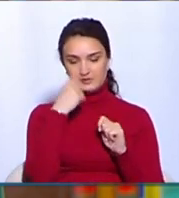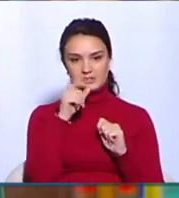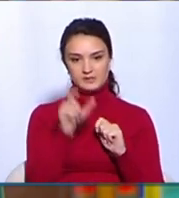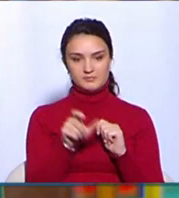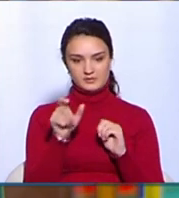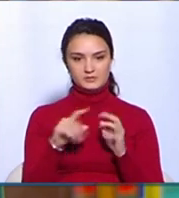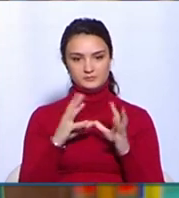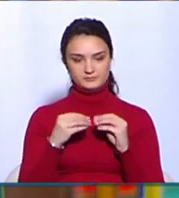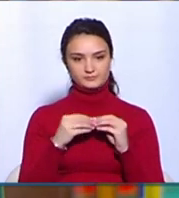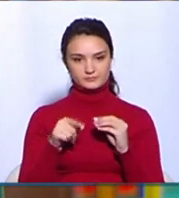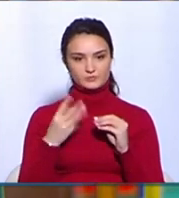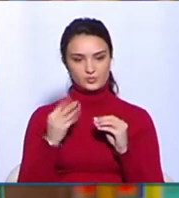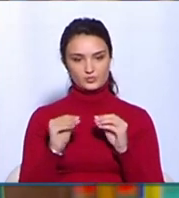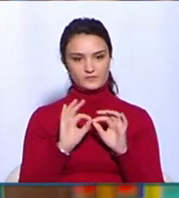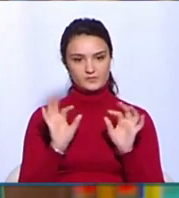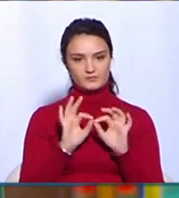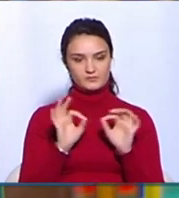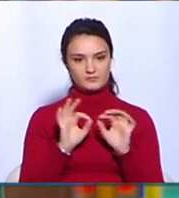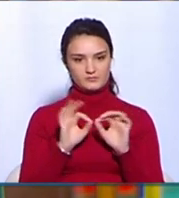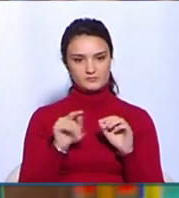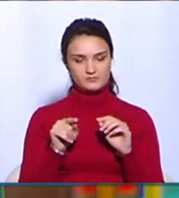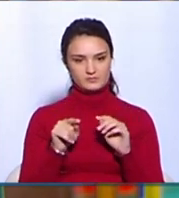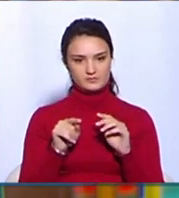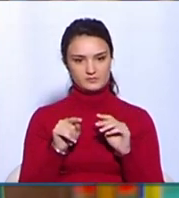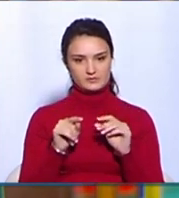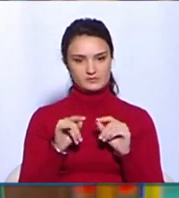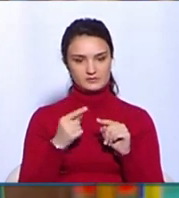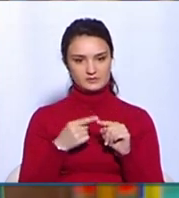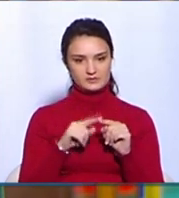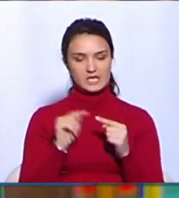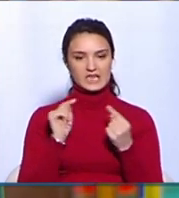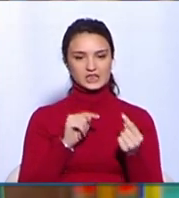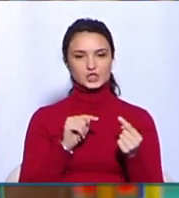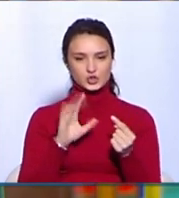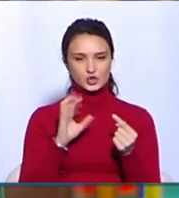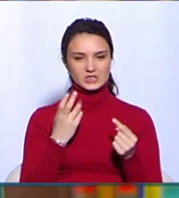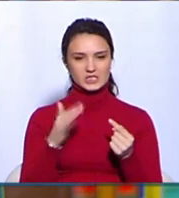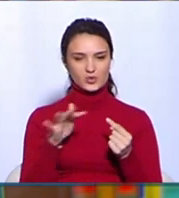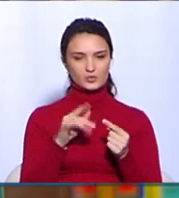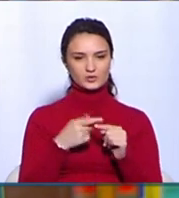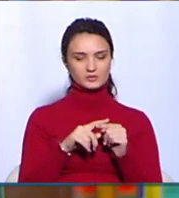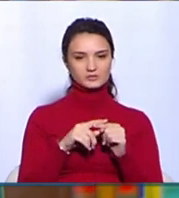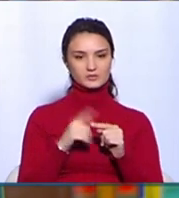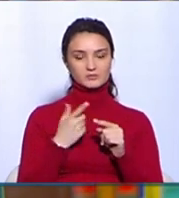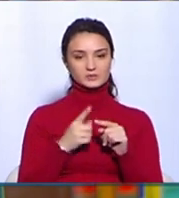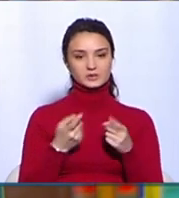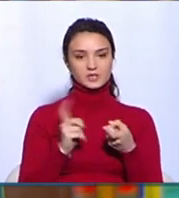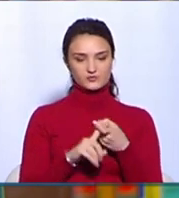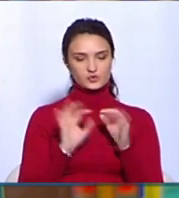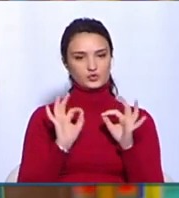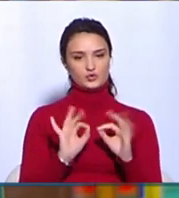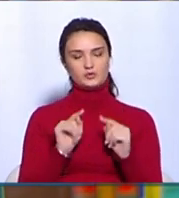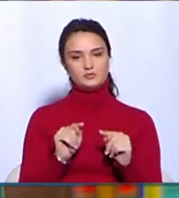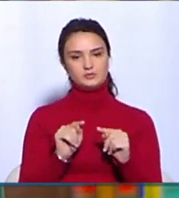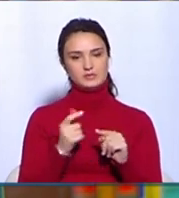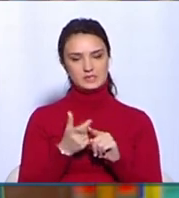აი ძირთადად ამ წუთში ვსაუბრობ, დისოციალური, ანუ ანტისოციალური პიროვნული აშლობა, რომელთანაც არის სწორედ